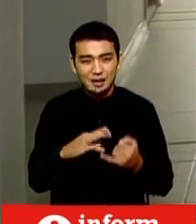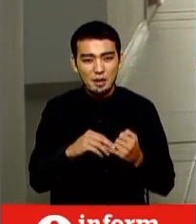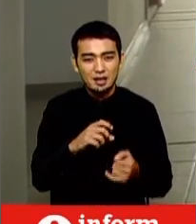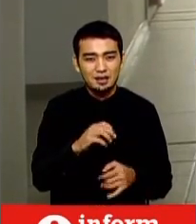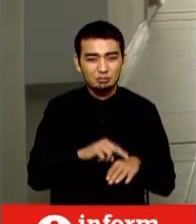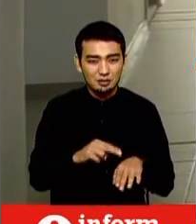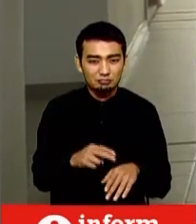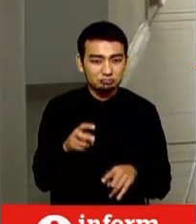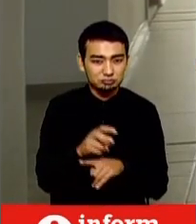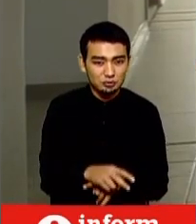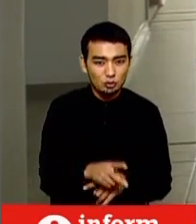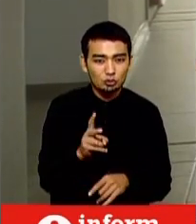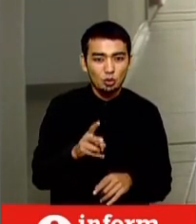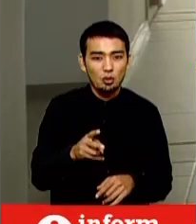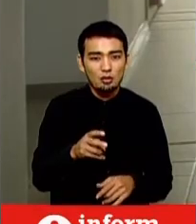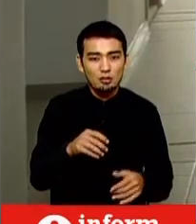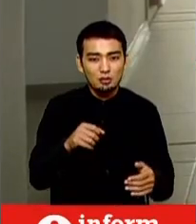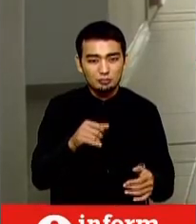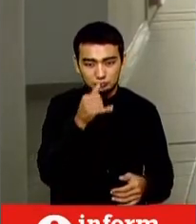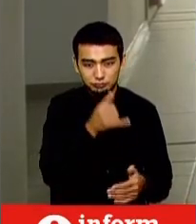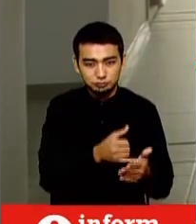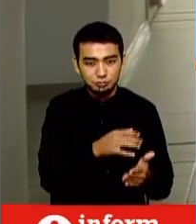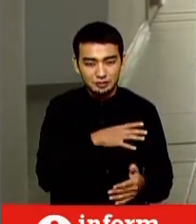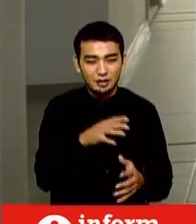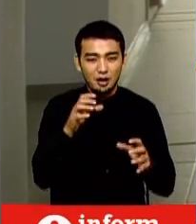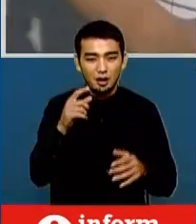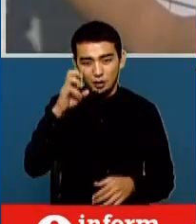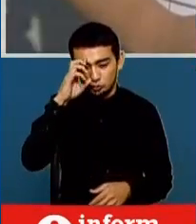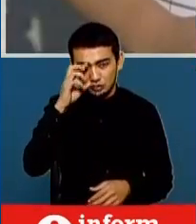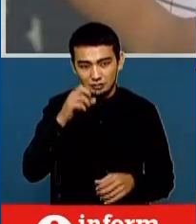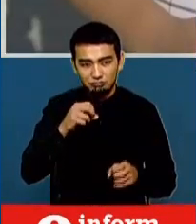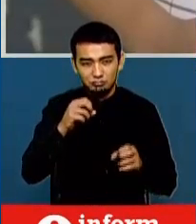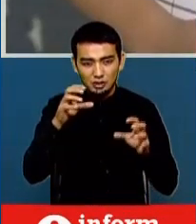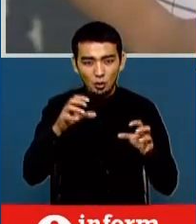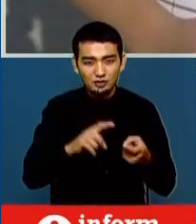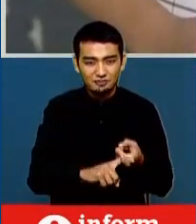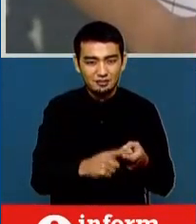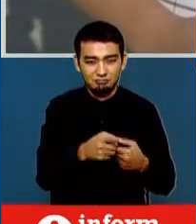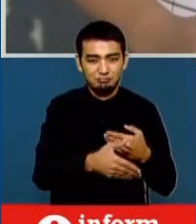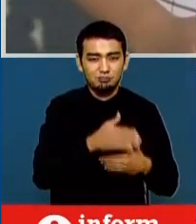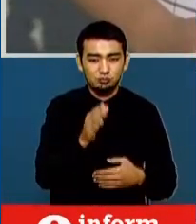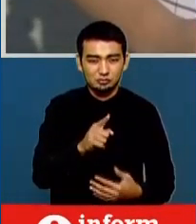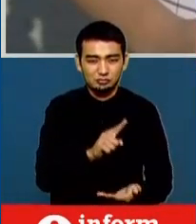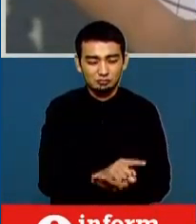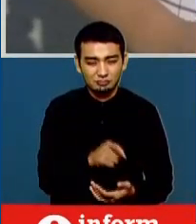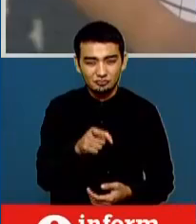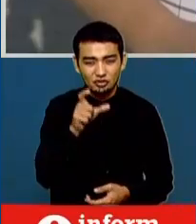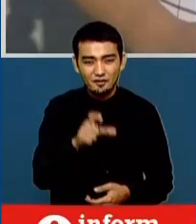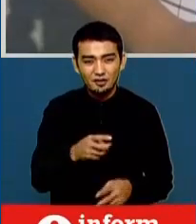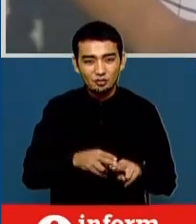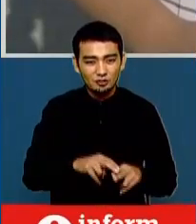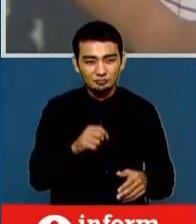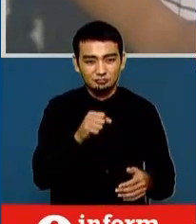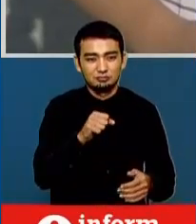келіп, ол кісіге қазір мемлекеттің тиісті заңды шарасын көріп отыр. Бөлім басшысы Ақтөбе ауылының егіншілері